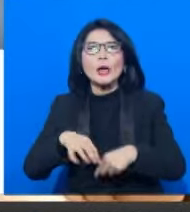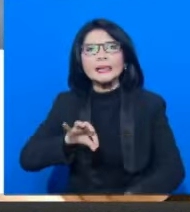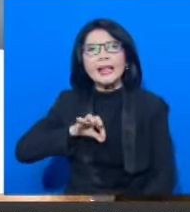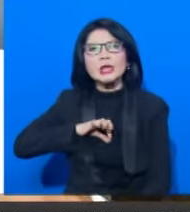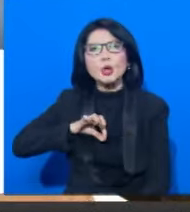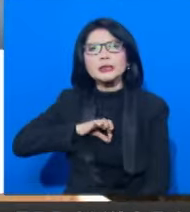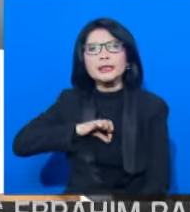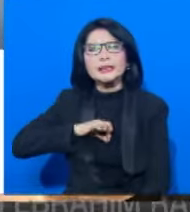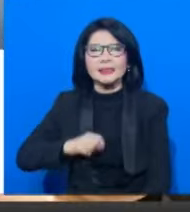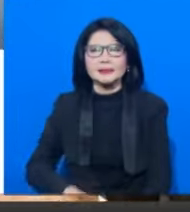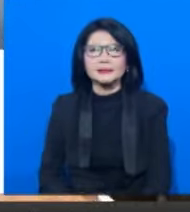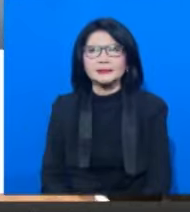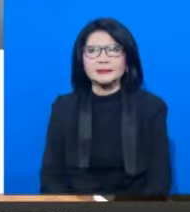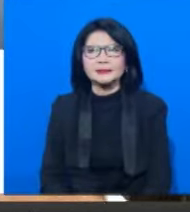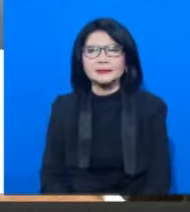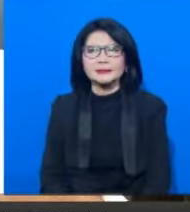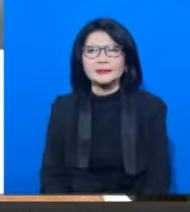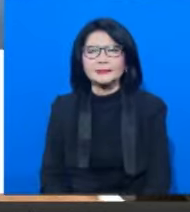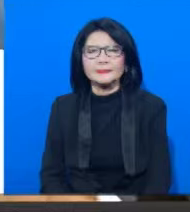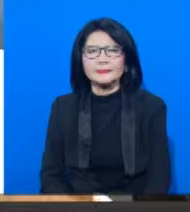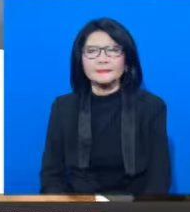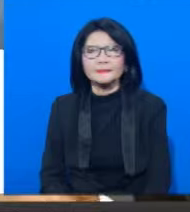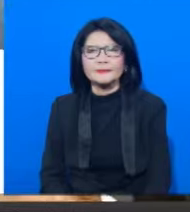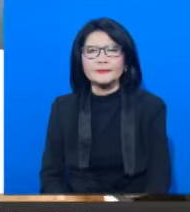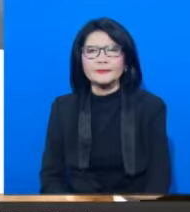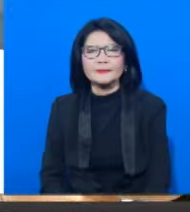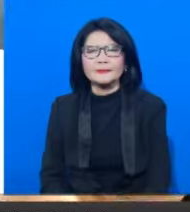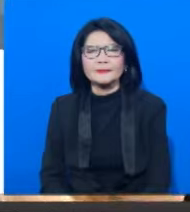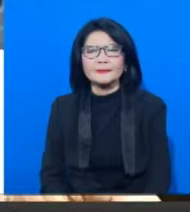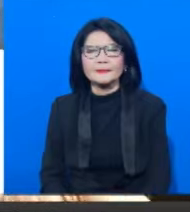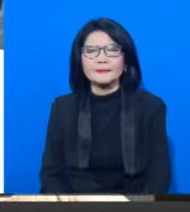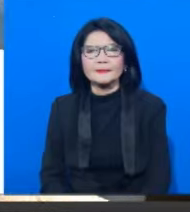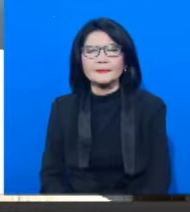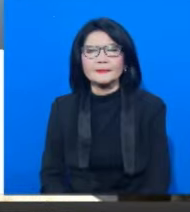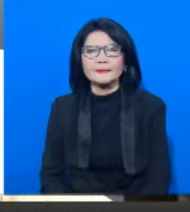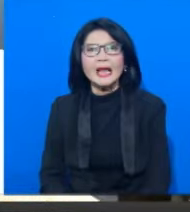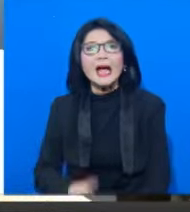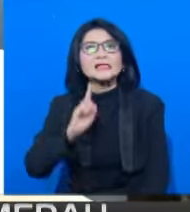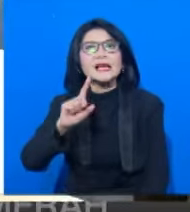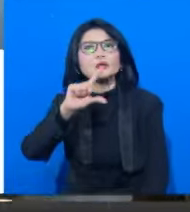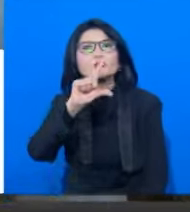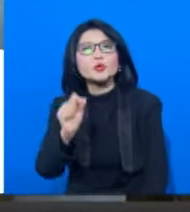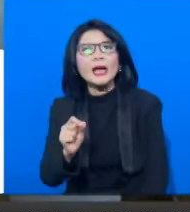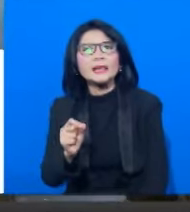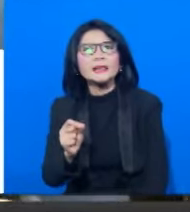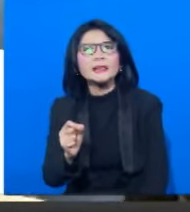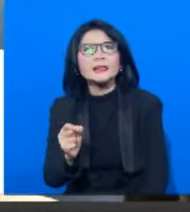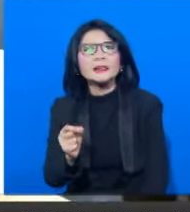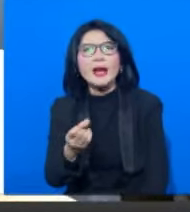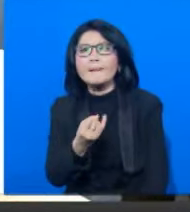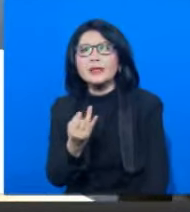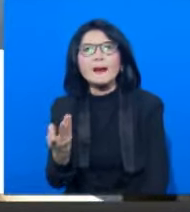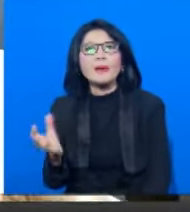liontin, ake-ake juga bisa. Itu dalam sebulan rata-rata produksinya berapa banyak,